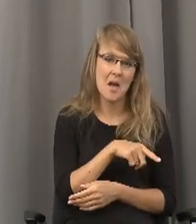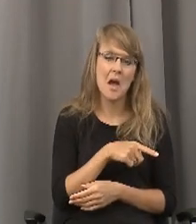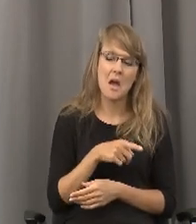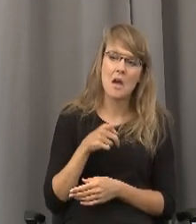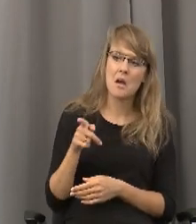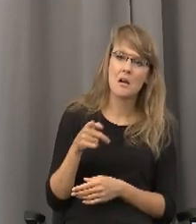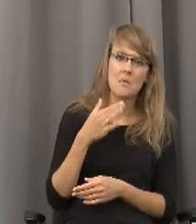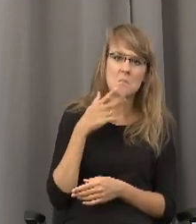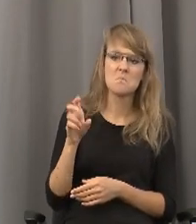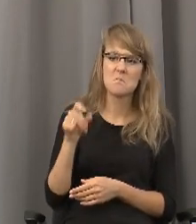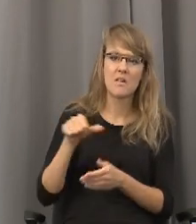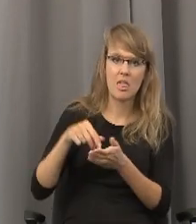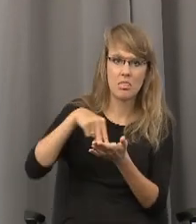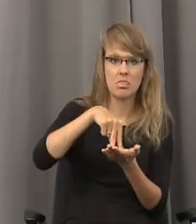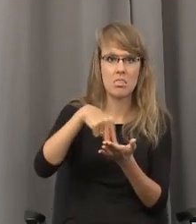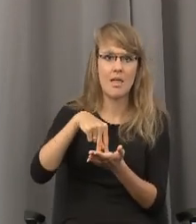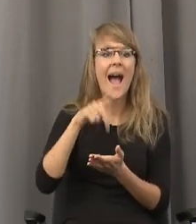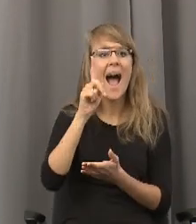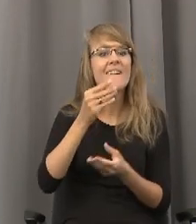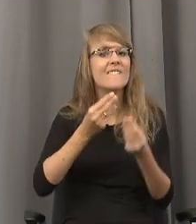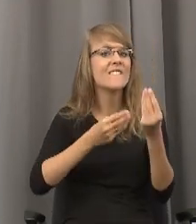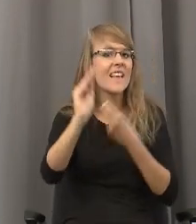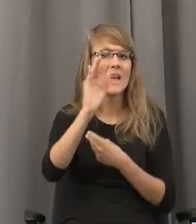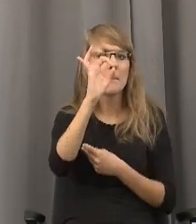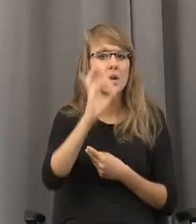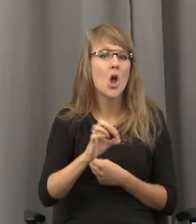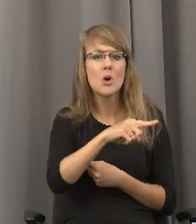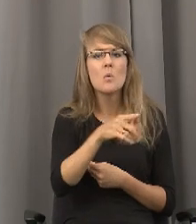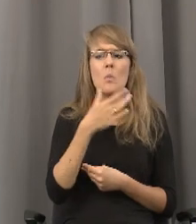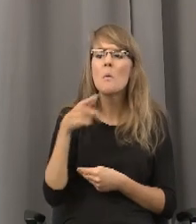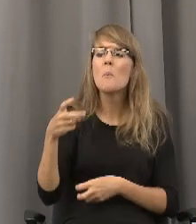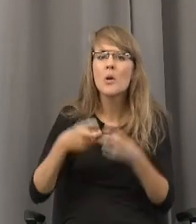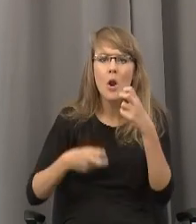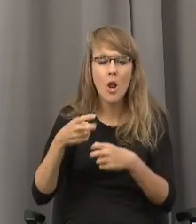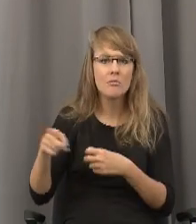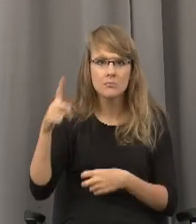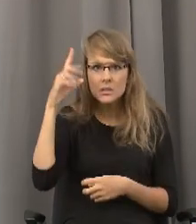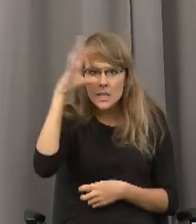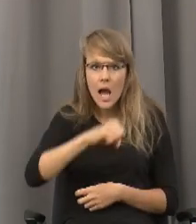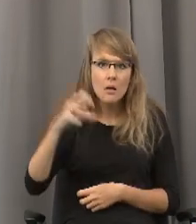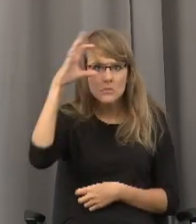zdecydowana większość jednak uważa, że kłopoty z zapamiętywaniem.